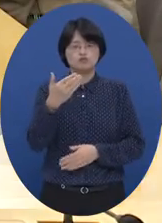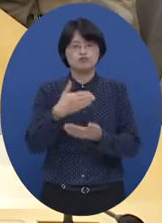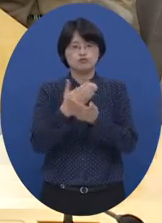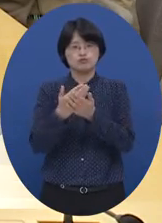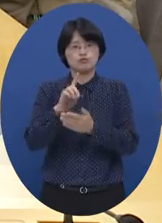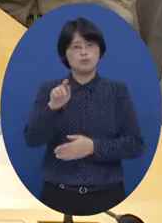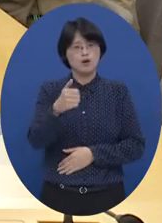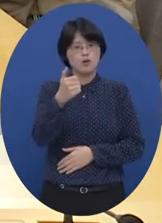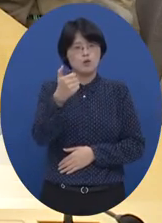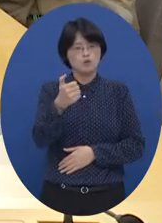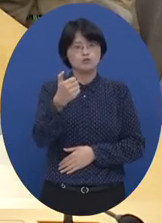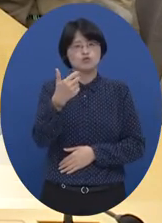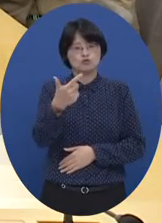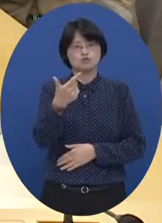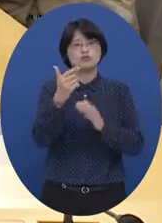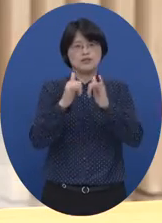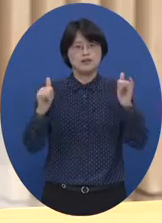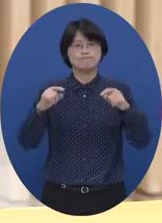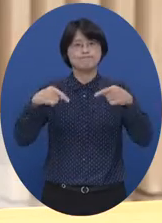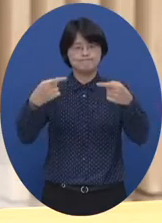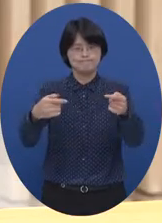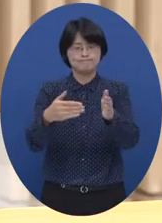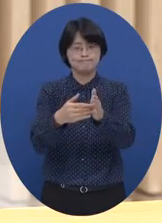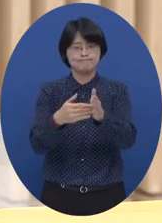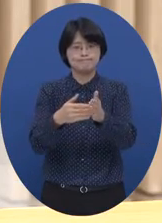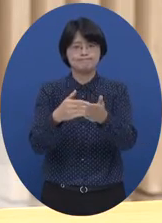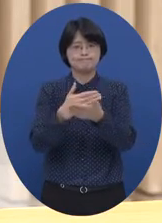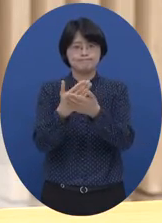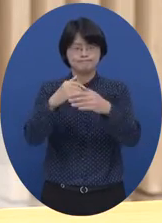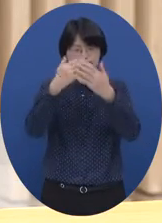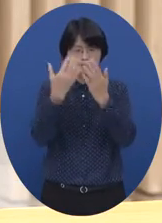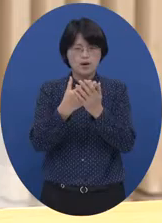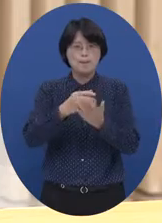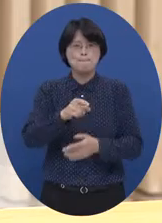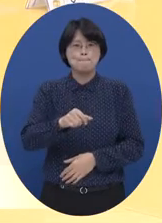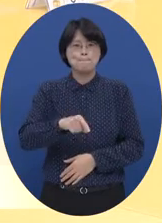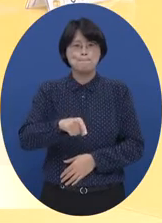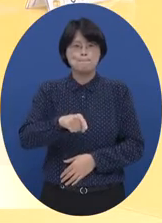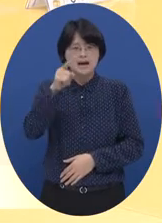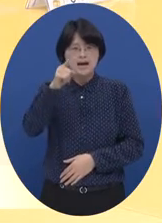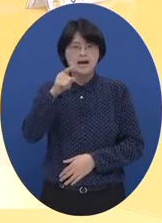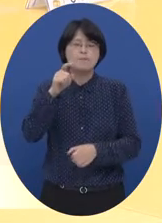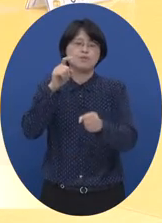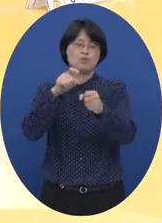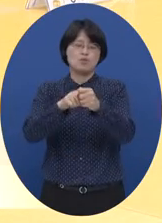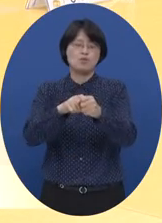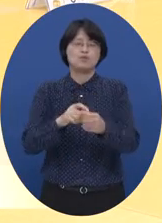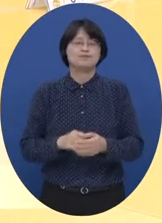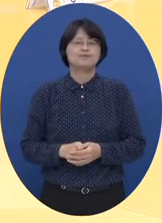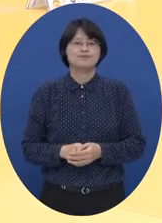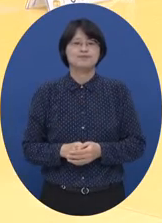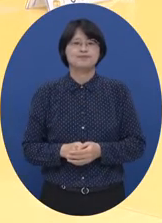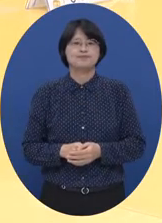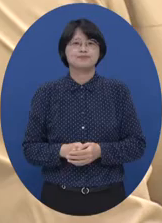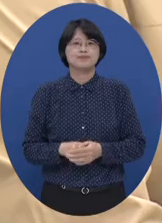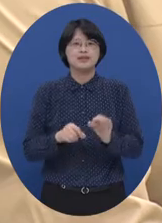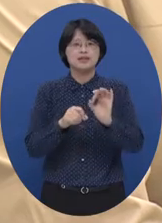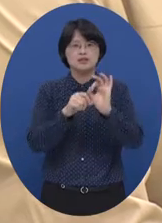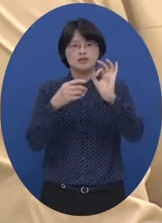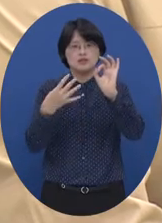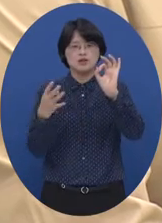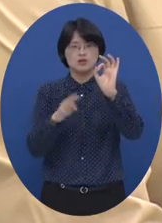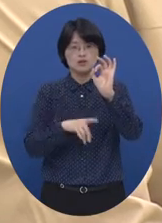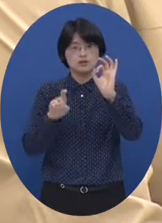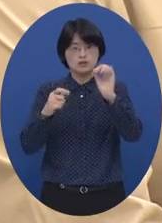49개 종목 150 6명의 선수가 출전하며 종합우승 달성 을 목표로 하고 있습니다 한편